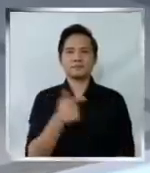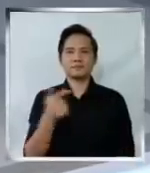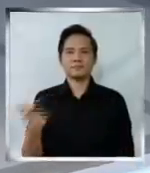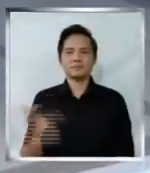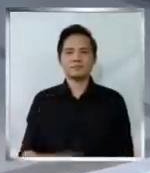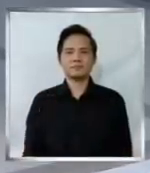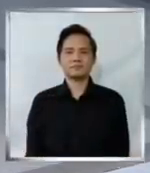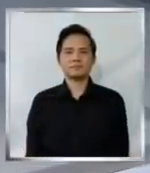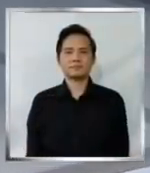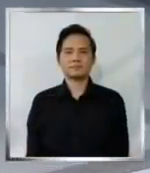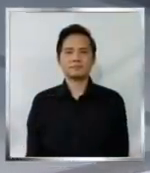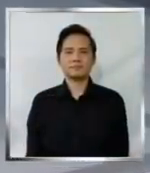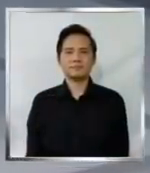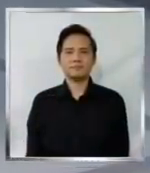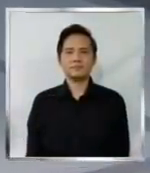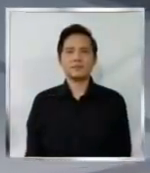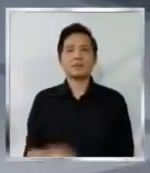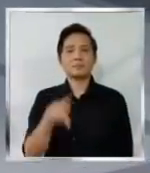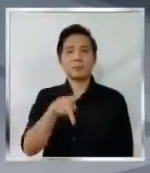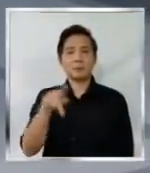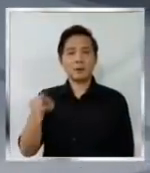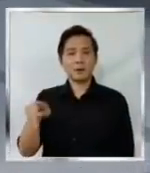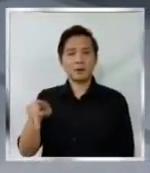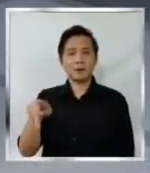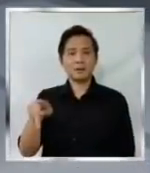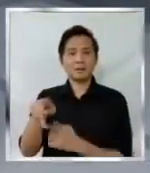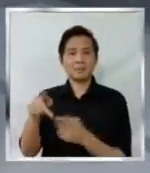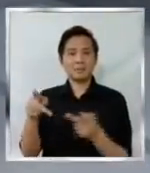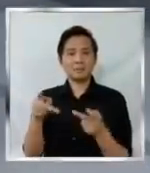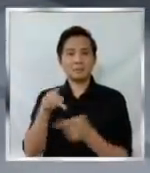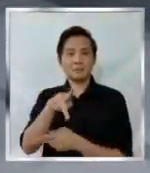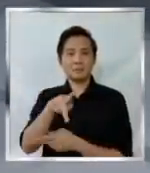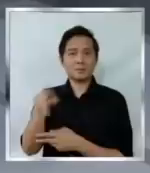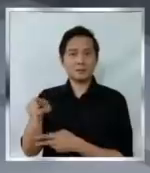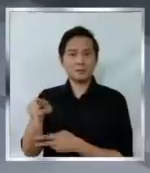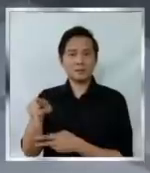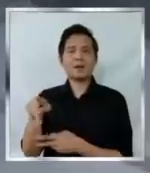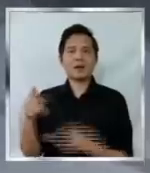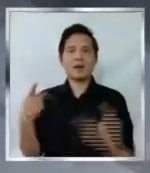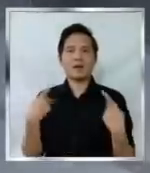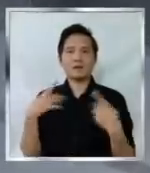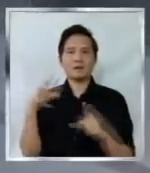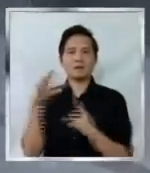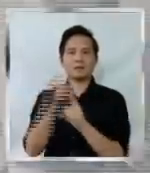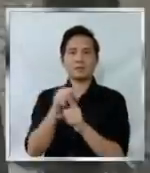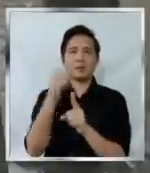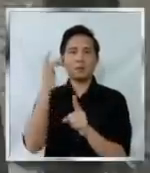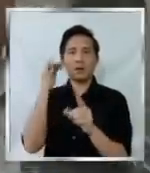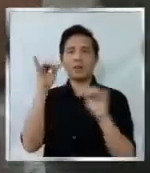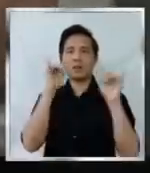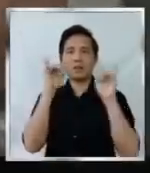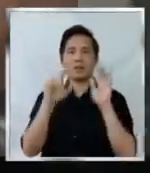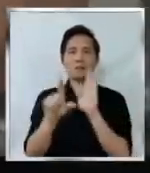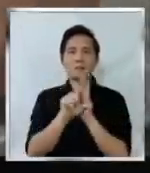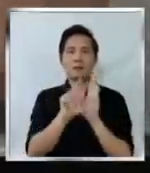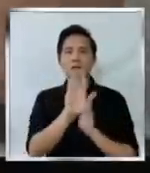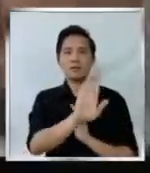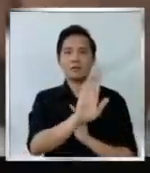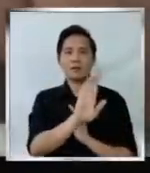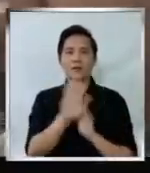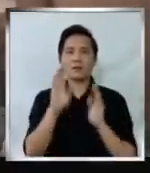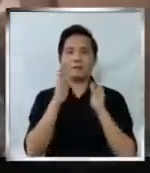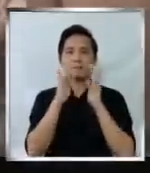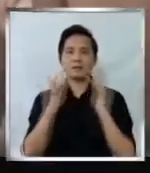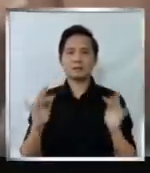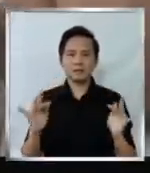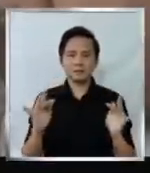Sa Pampanga naman, 50 ang inaresto dahil sa paglabag sa liquor ban sa kanilang fiesta. Naaktuhan pa ng mga pulis ang